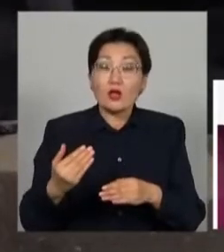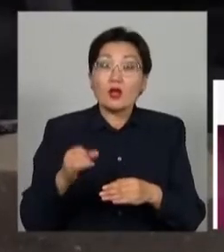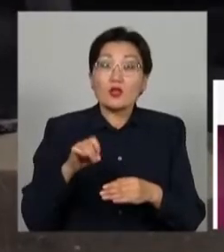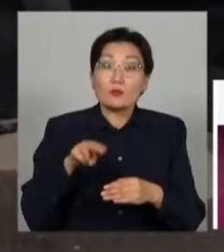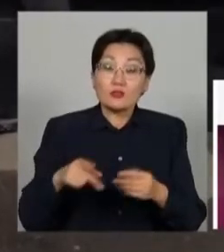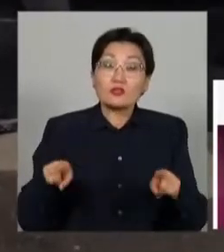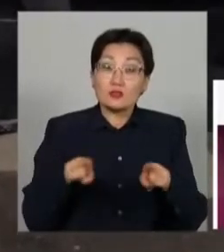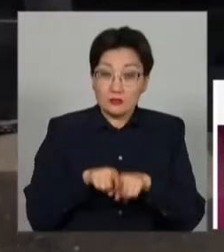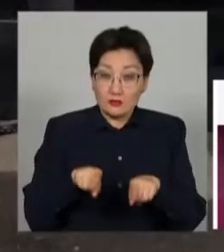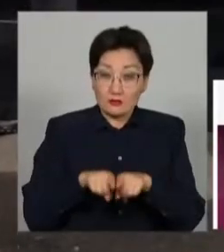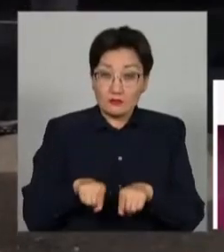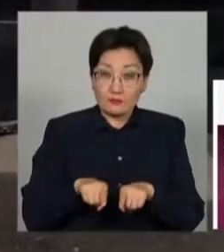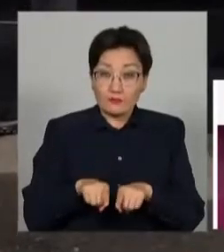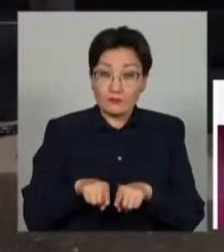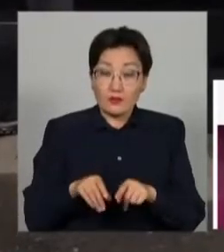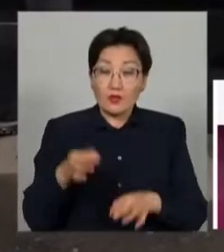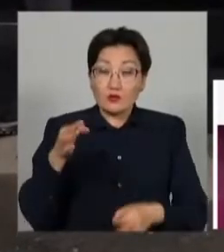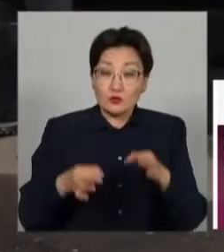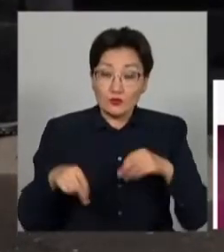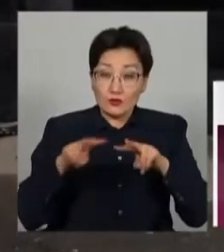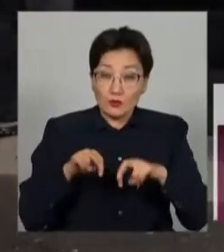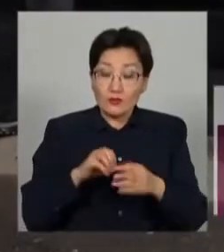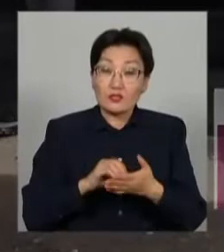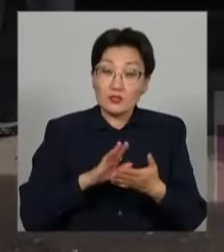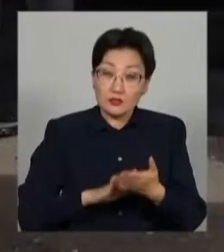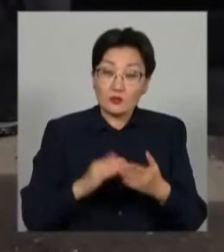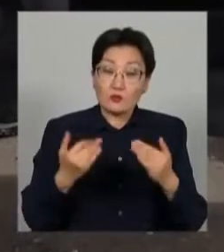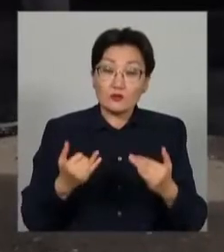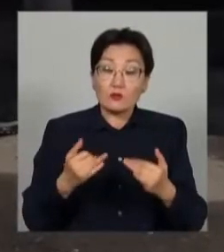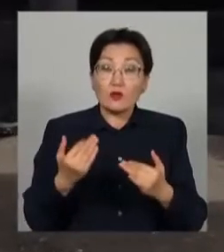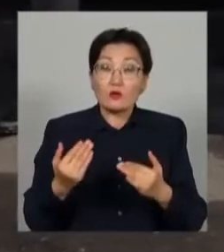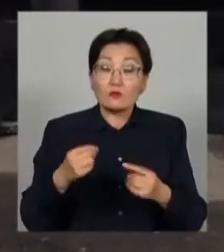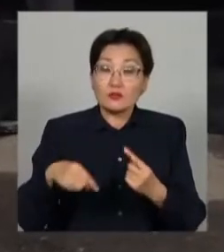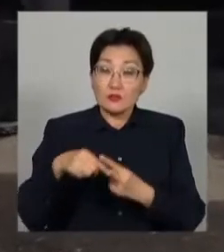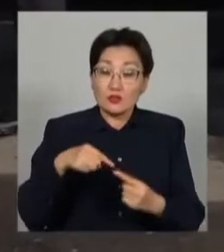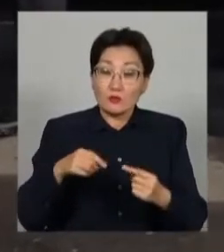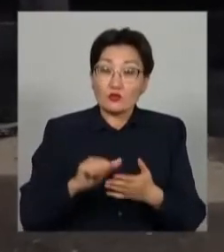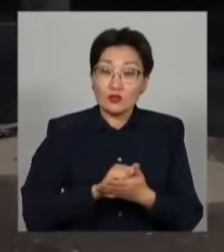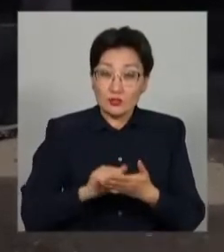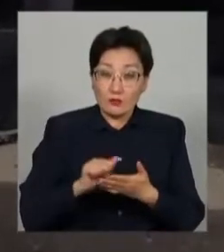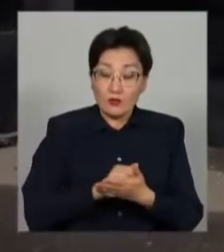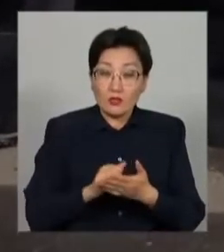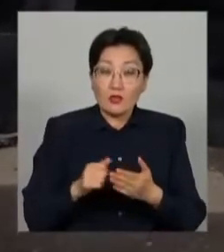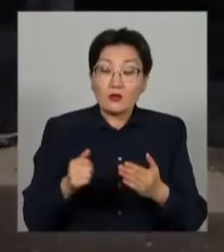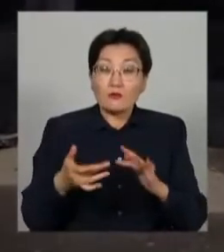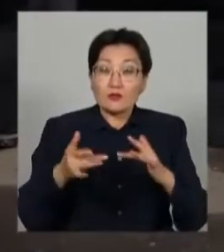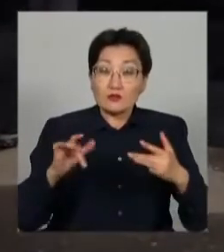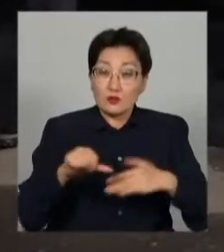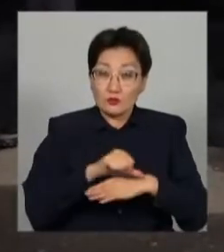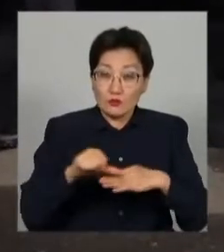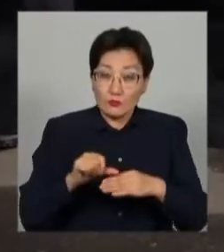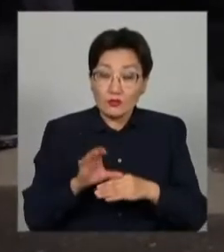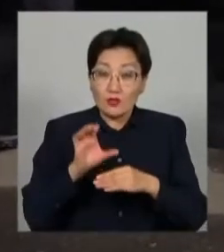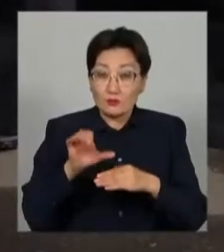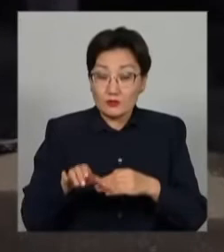жаңағыдай судья экспертизадан тіркеліп, енді ол кісі де құжаттарымен инфокизетқа загрузка